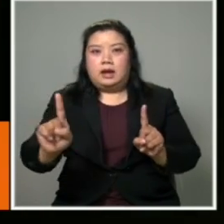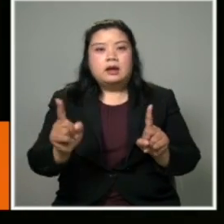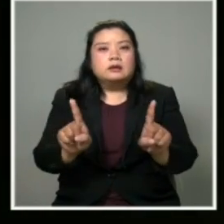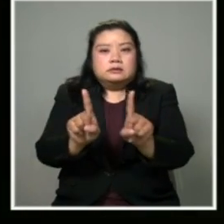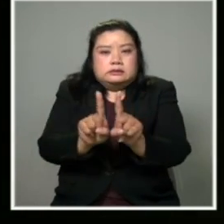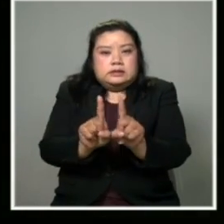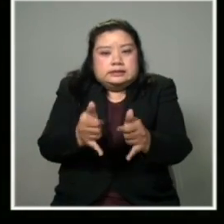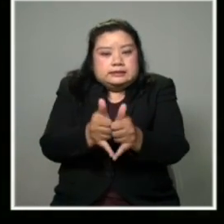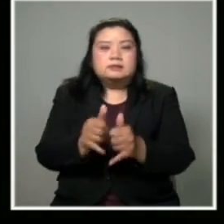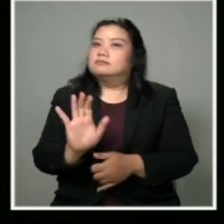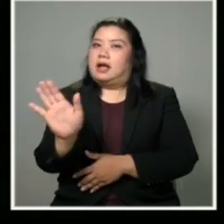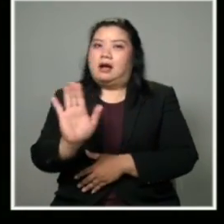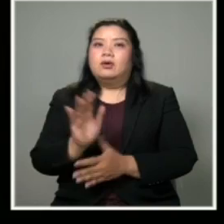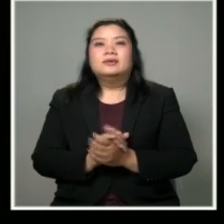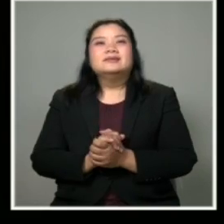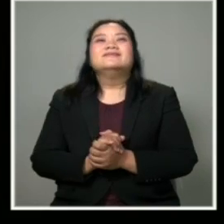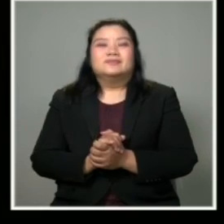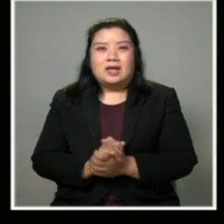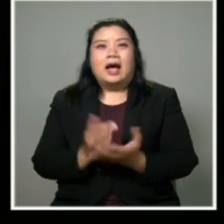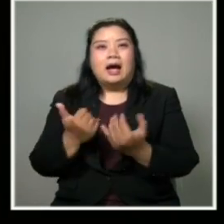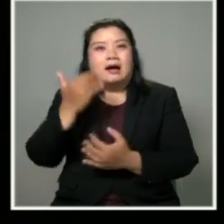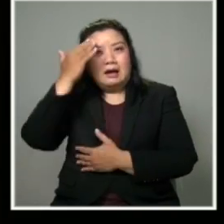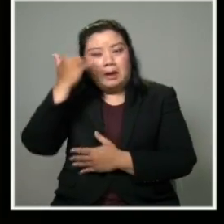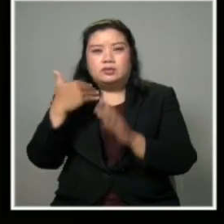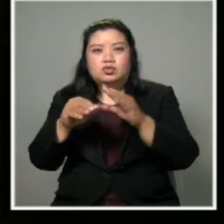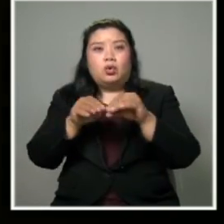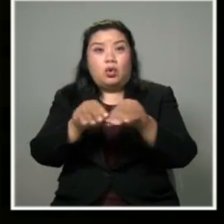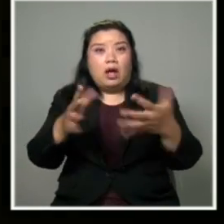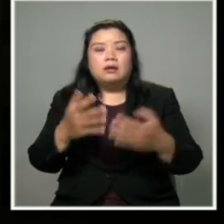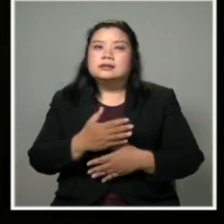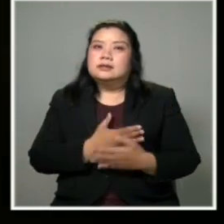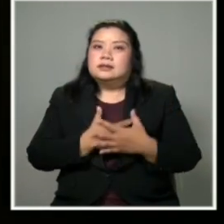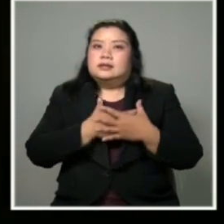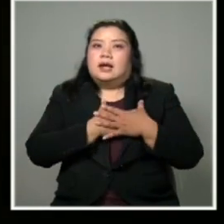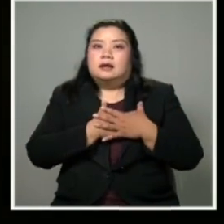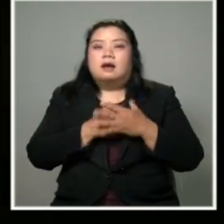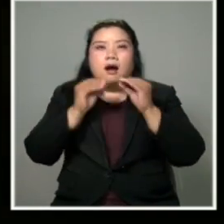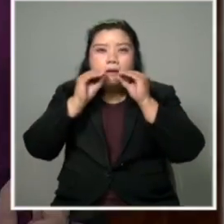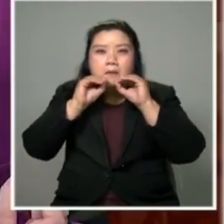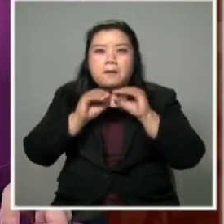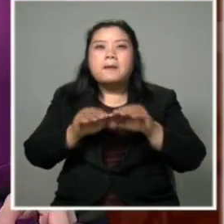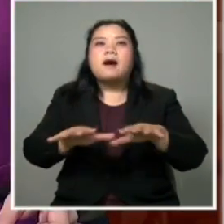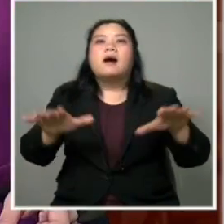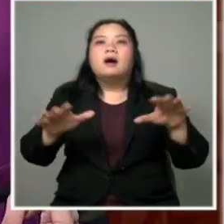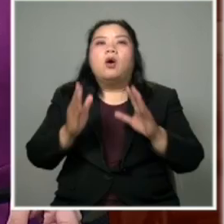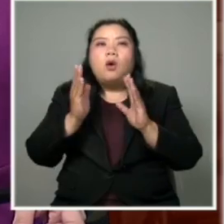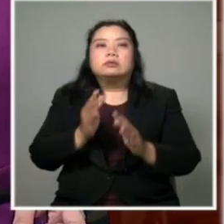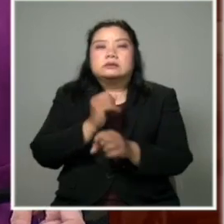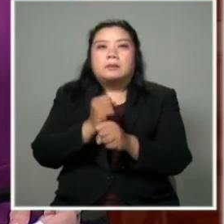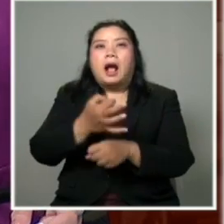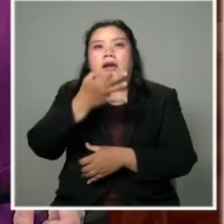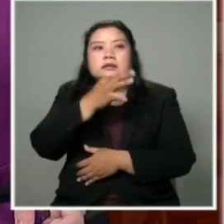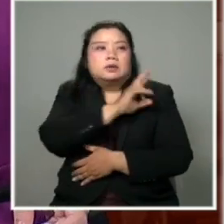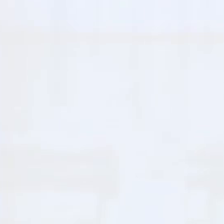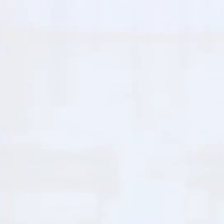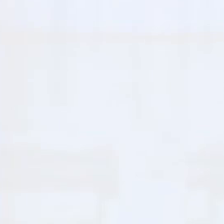ยนะครับ เป็นแคมเปญที่ใช้เวลาไม่นานนะคะแต่เชื่อว่าเสียงปรบมือเหล่านี้จะดังกึกก้องแล้วก็ดังไปถึงบุคลากรทางการแพทย์ทุกค